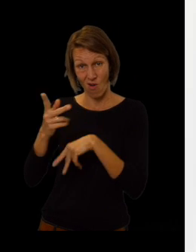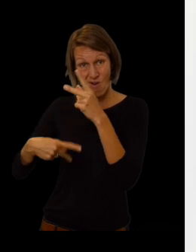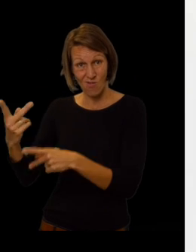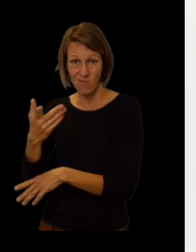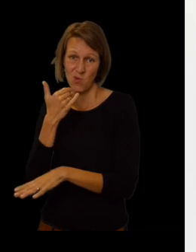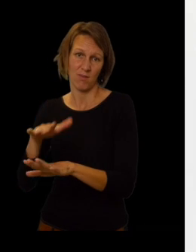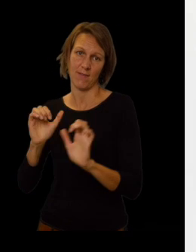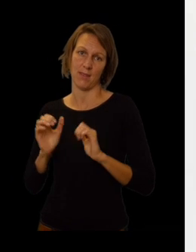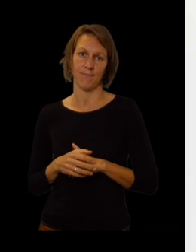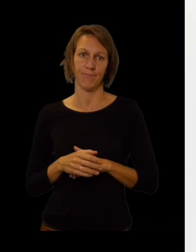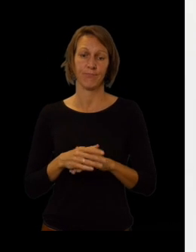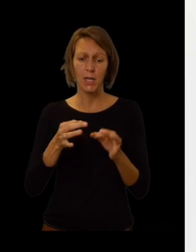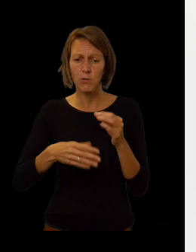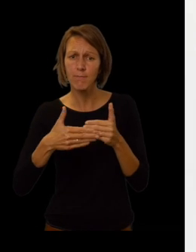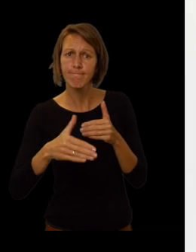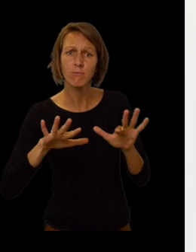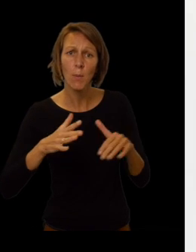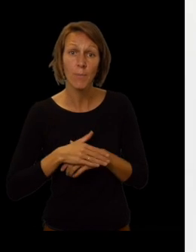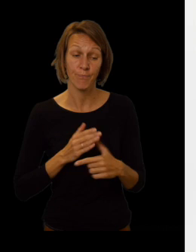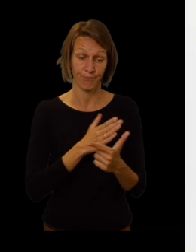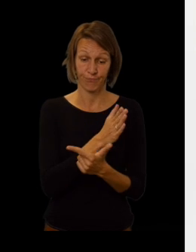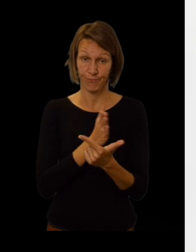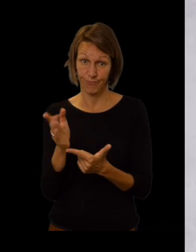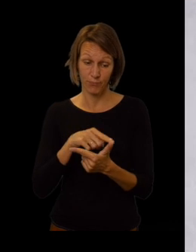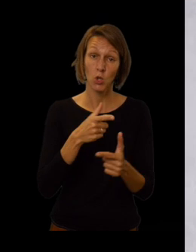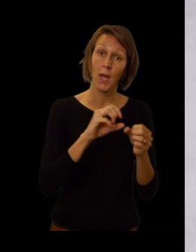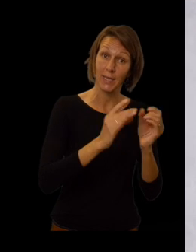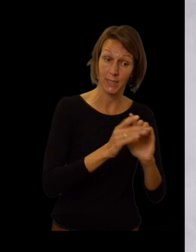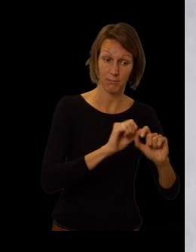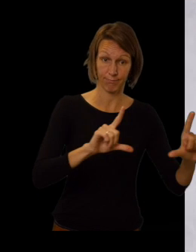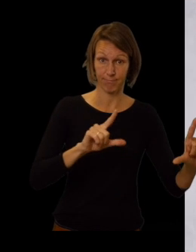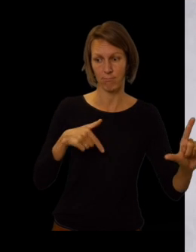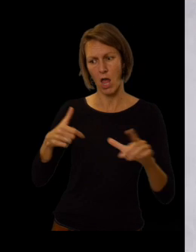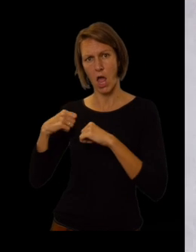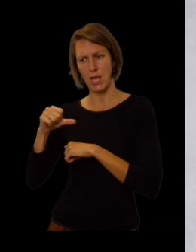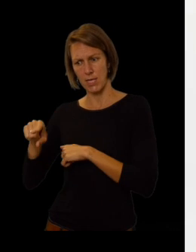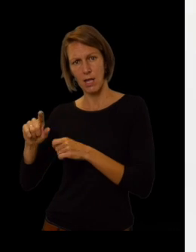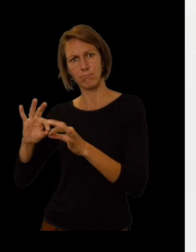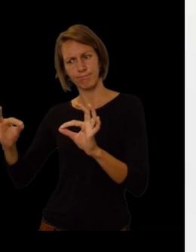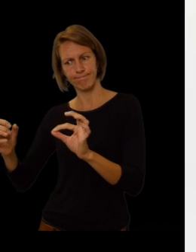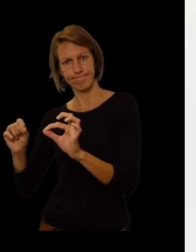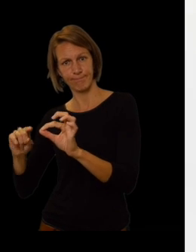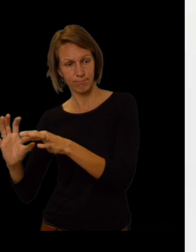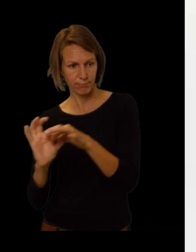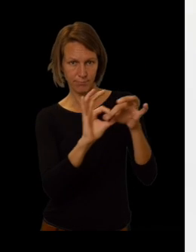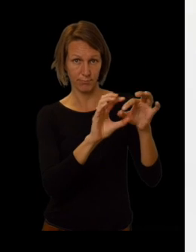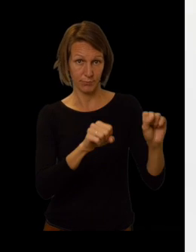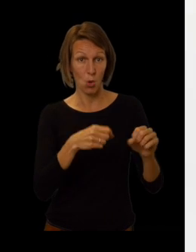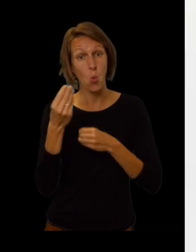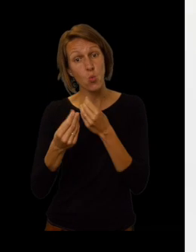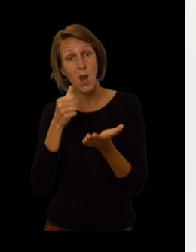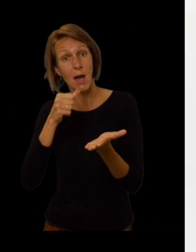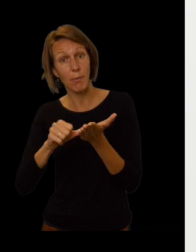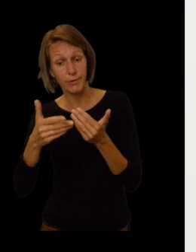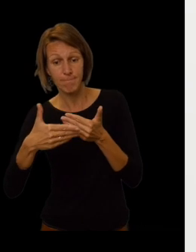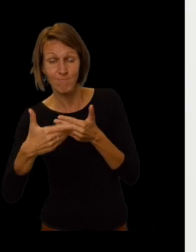férié. Pour les résultats, 2 solutions. Vous pourrez les consulter sur Internet, l'adresse est indiquée sur le mode d'emploi, ou vous les recevrez par courrier sous une quinzaine